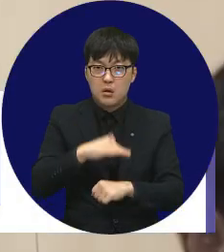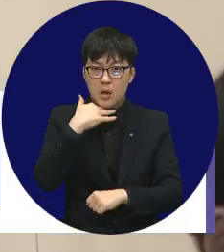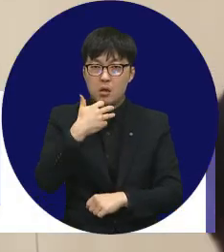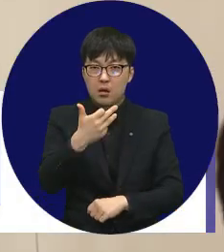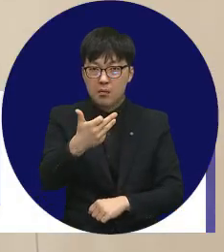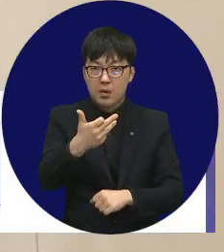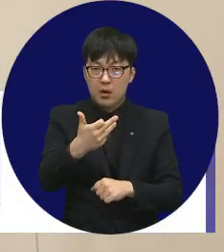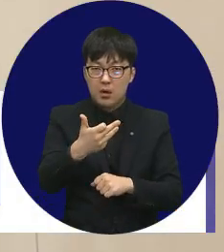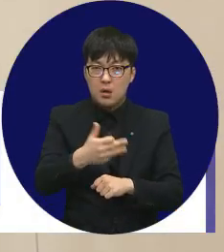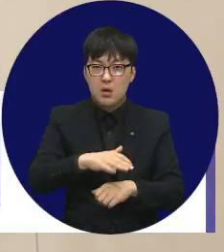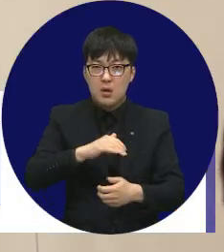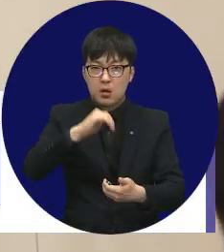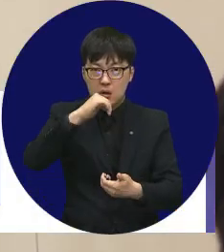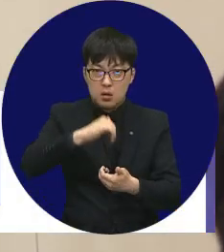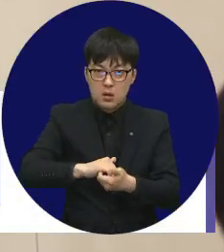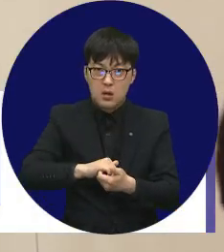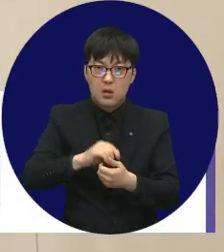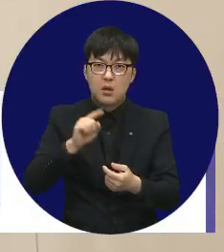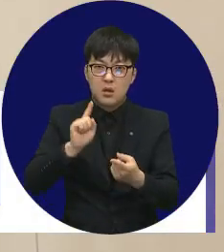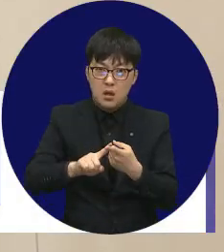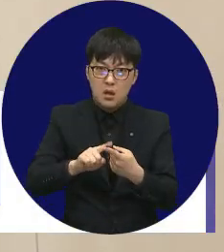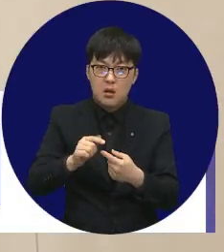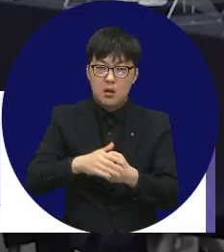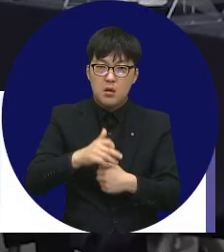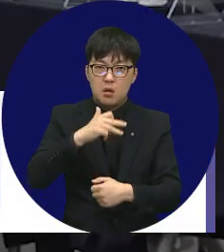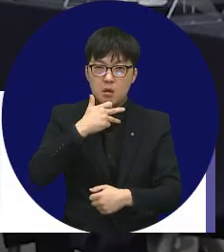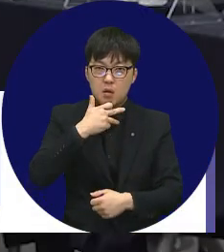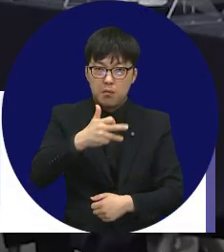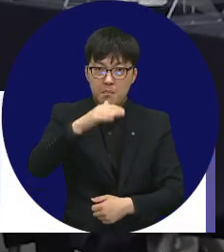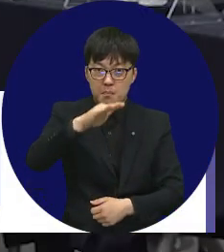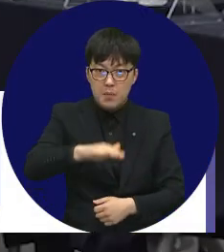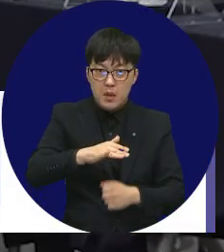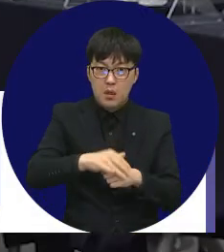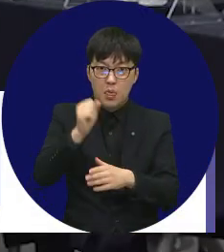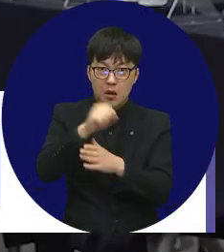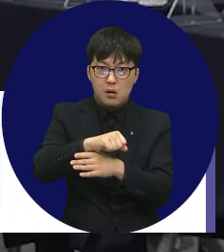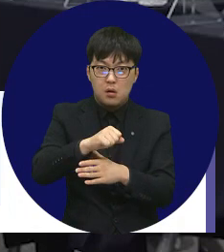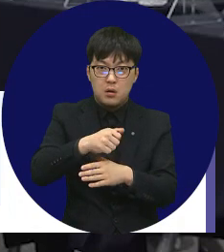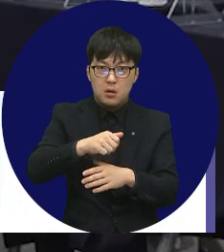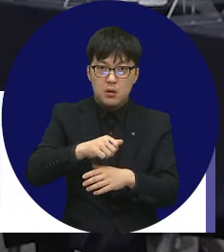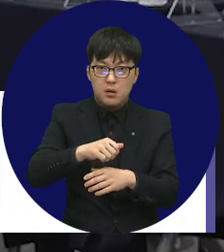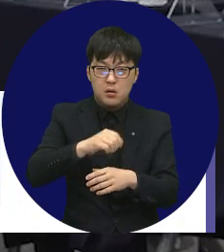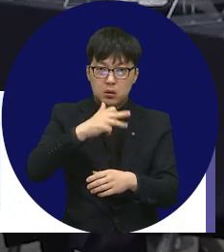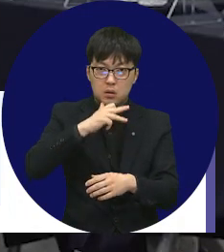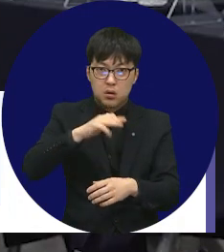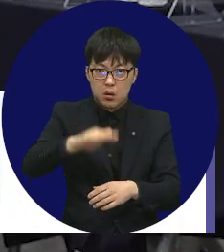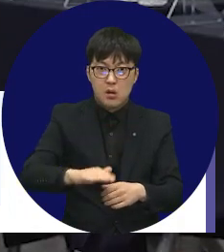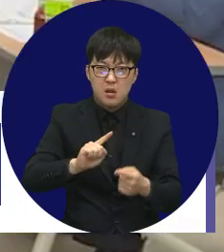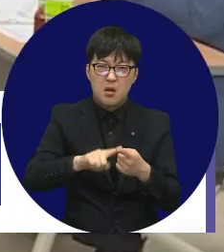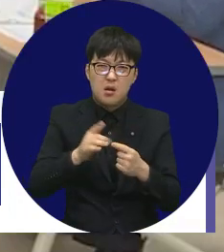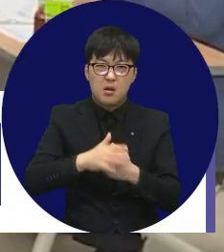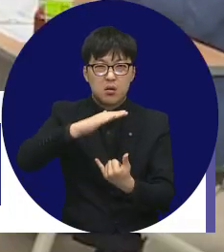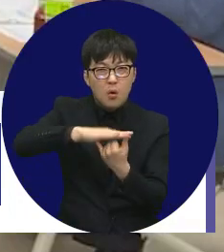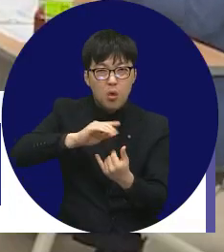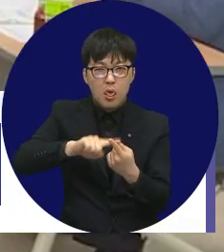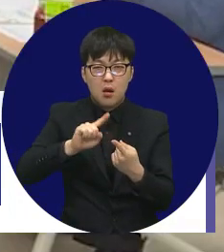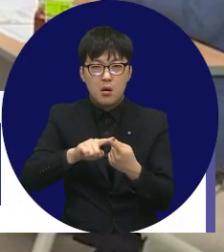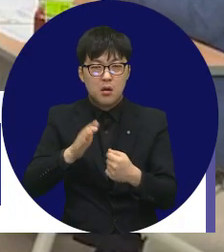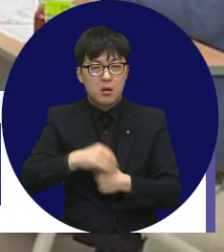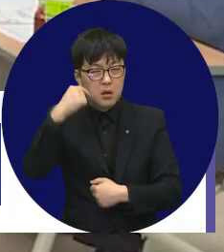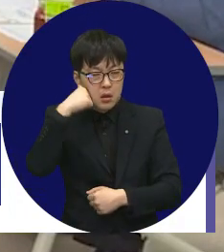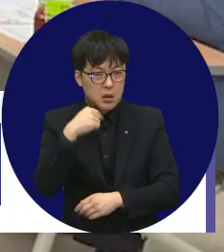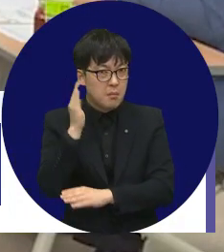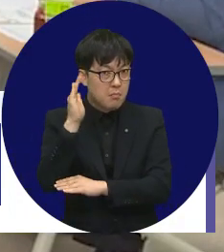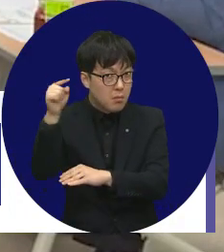18세 선거권 연령 하향에 대해 우리나라 청소년들의 솔직한 이야기를 나눠보는 시간을 마련했고, 장애인들과